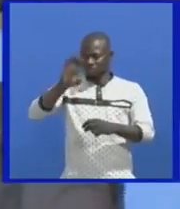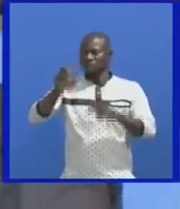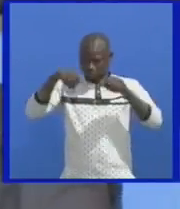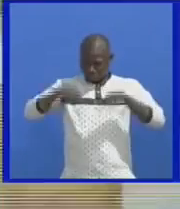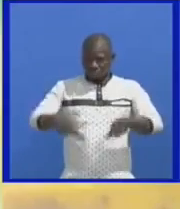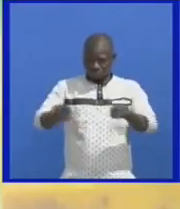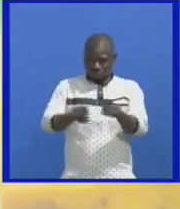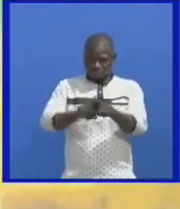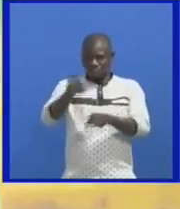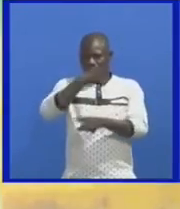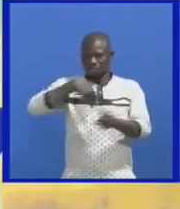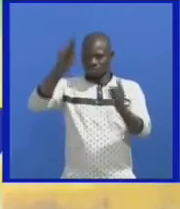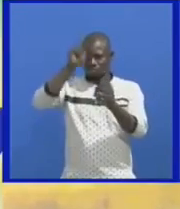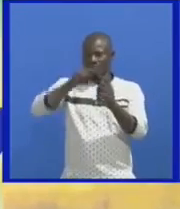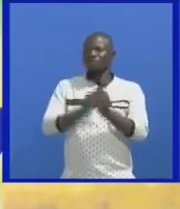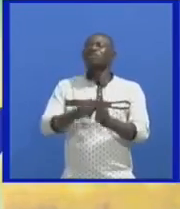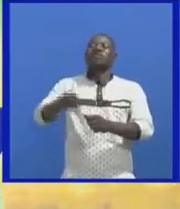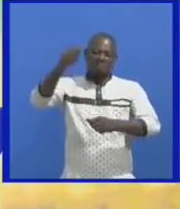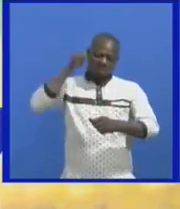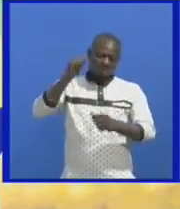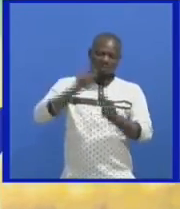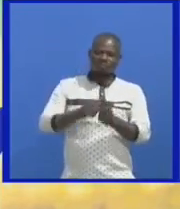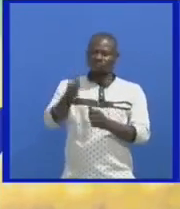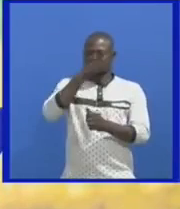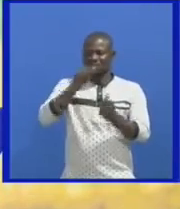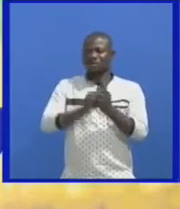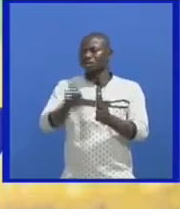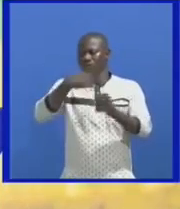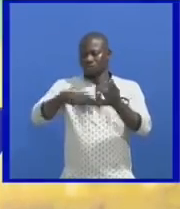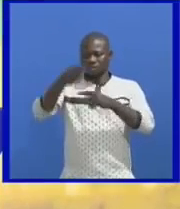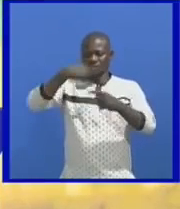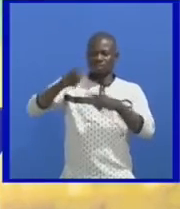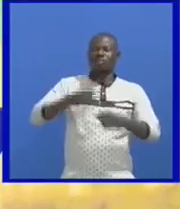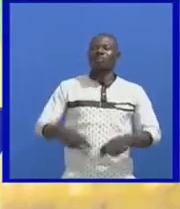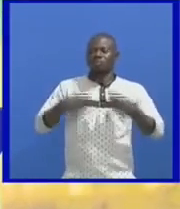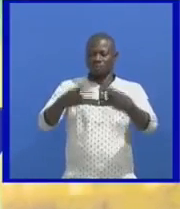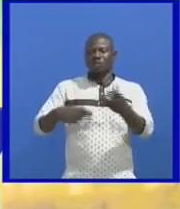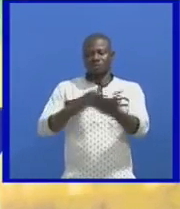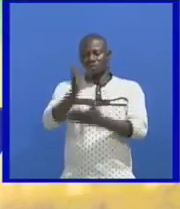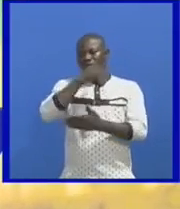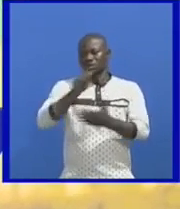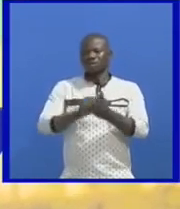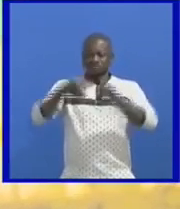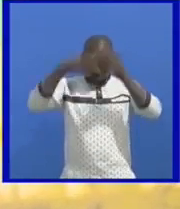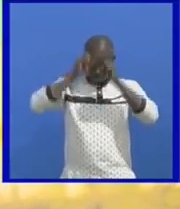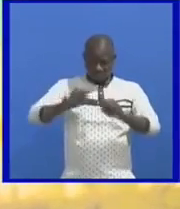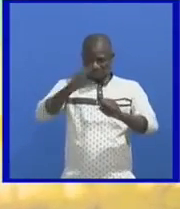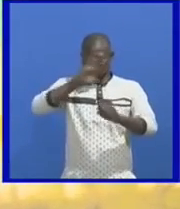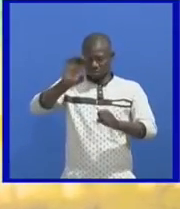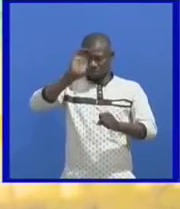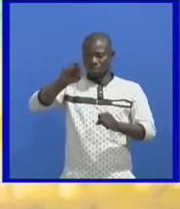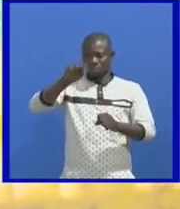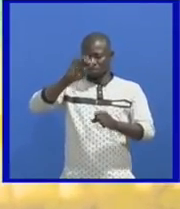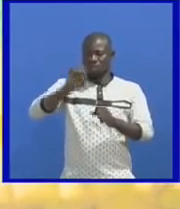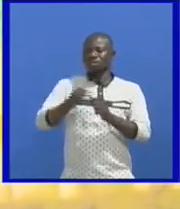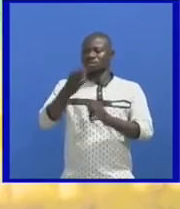rejette la plateforme d'enrôlement proposée par le président de la CENI parce que cette forme d'enrôlement par SMS